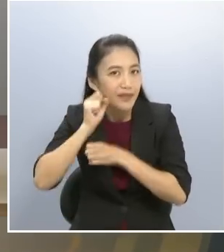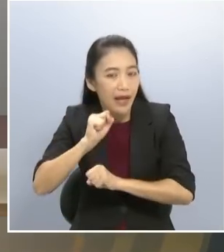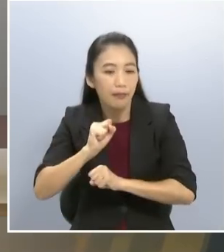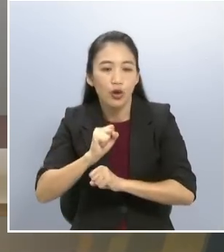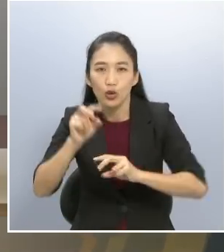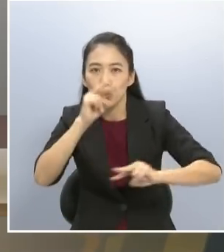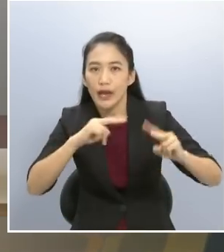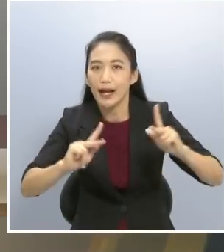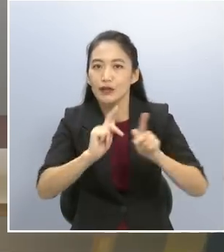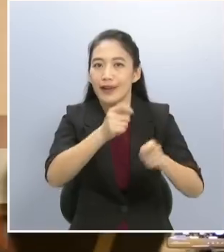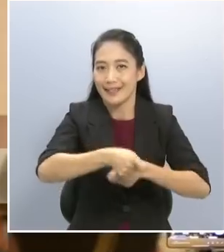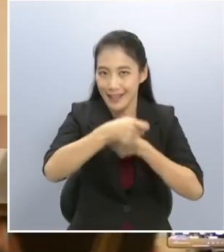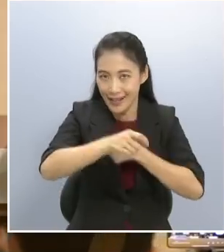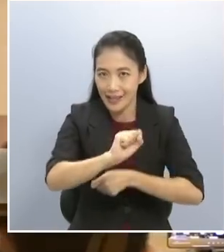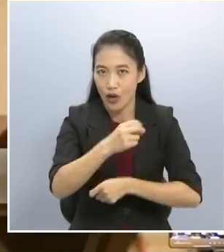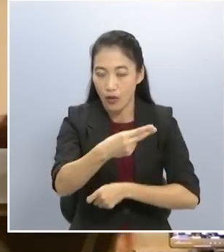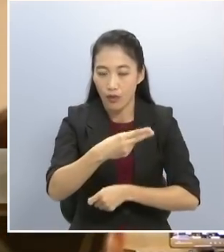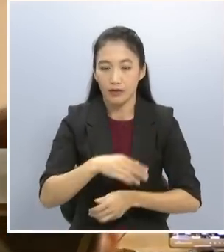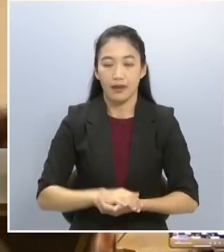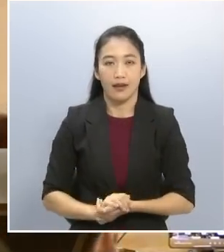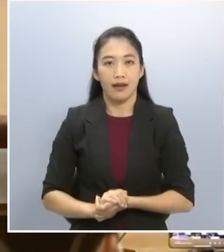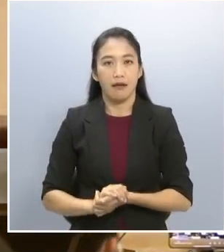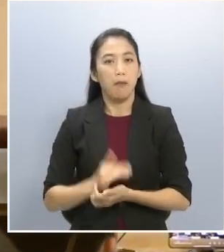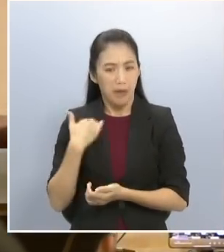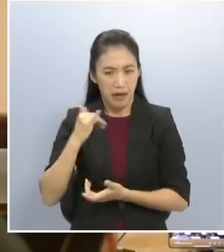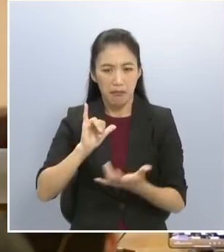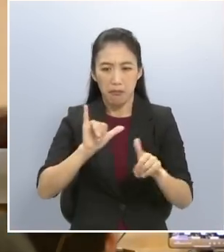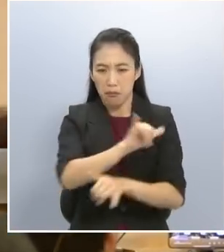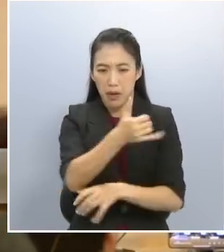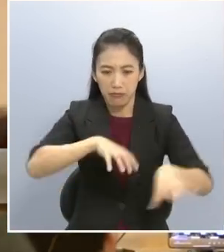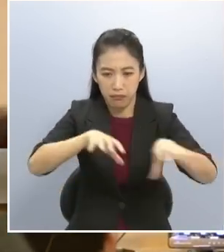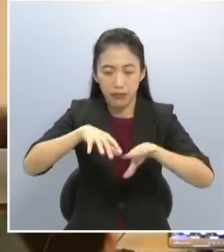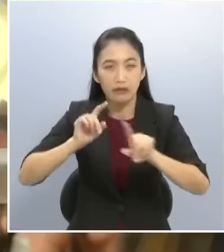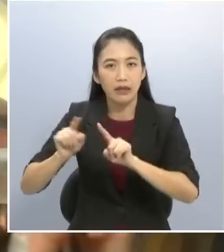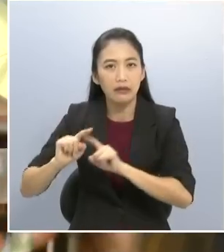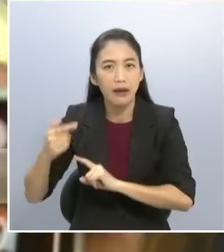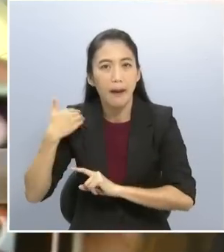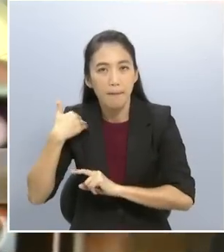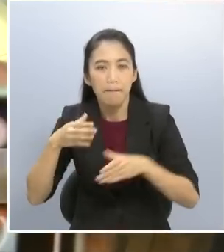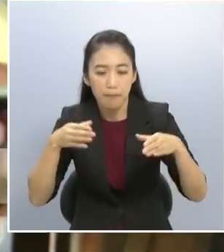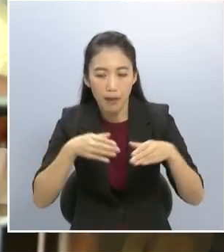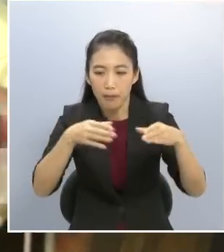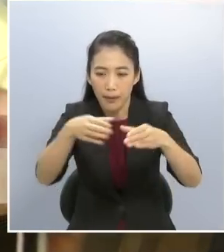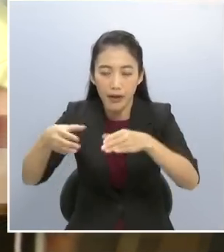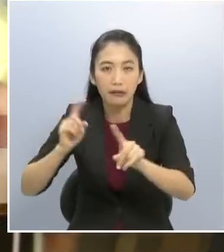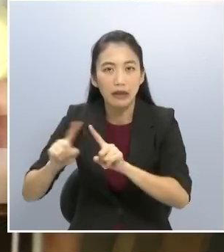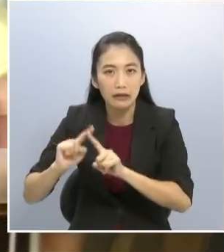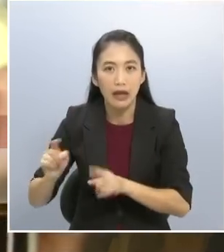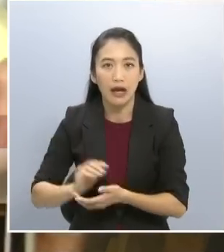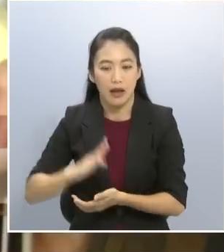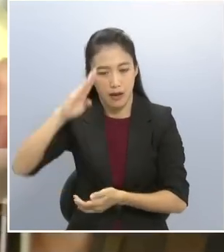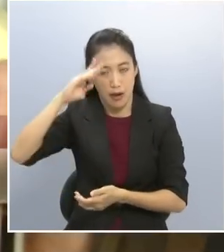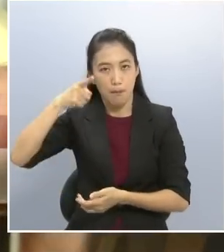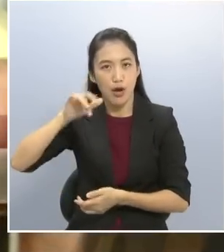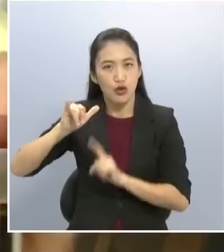ตามเดิมรวมให้ช่างจะปรับโครงสร้างให้คุณเอกลักษณ์พร้อมพันธ์เลขาธิการพรรคขึ้นมาเป็นหัวหน้าพรรคให้พลเอกประยุทธ์ลาออก